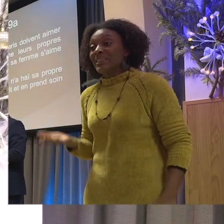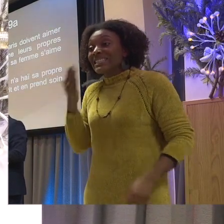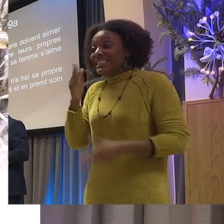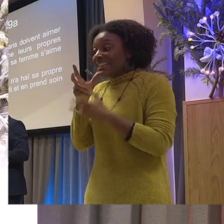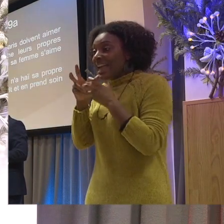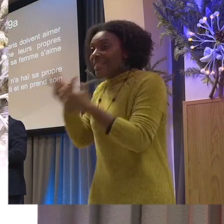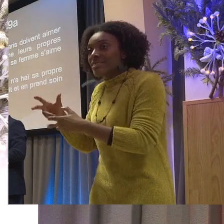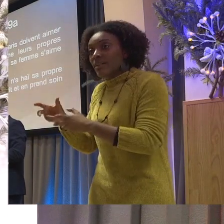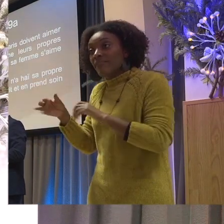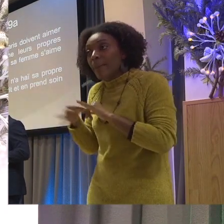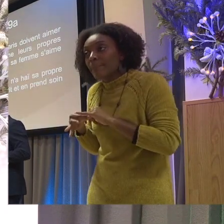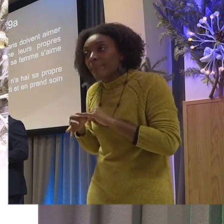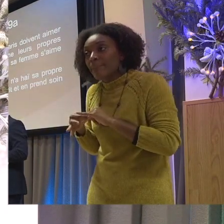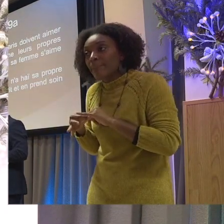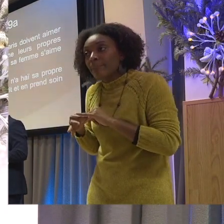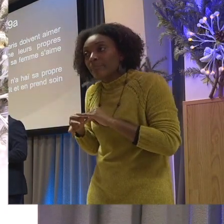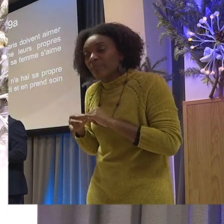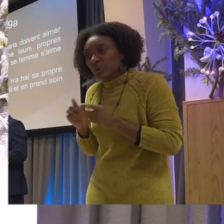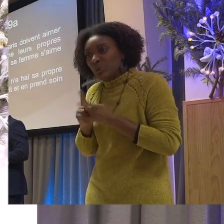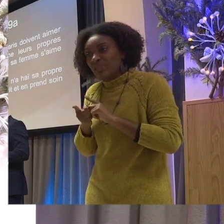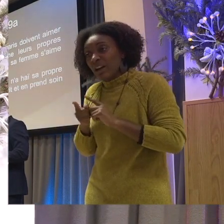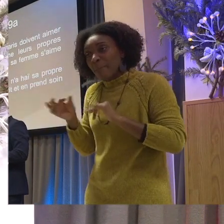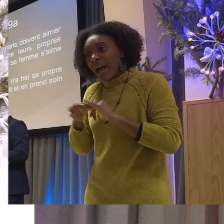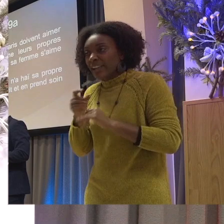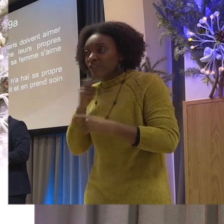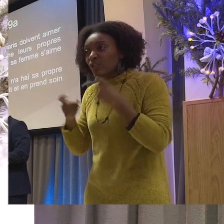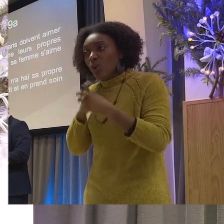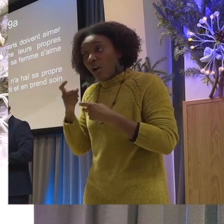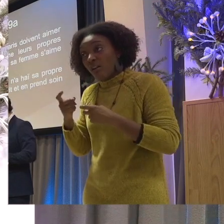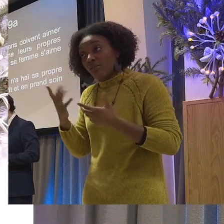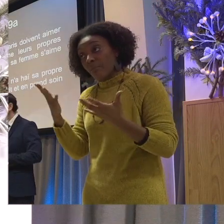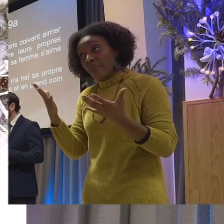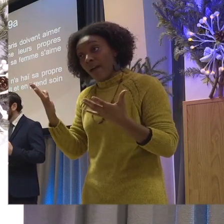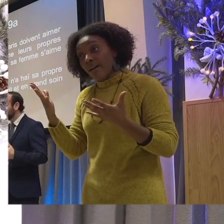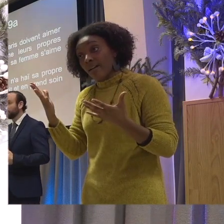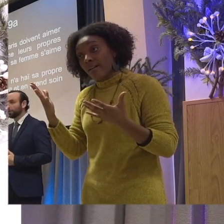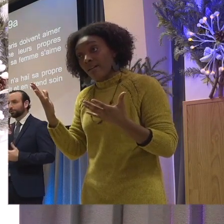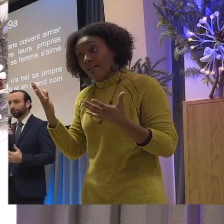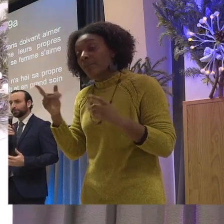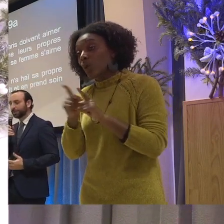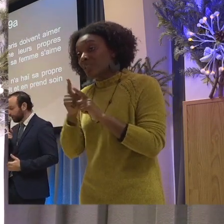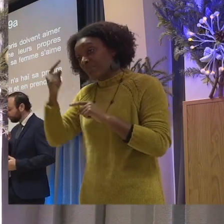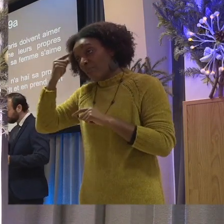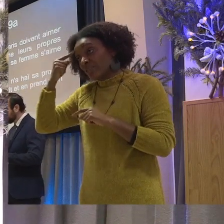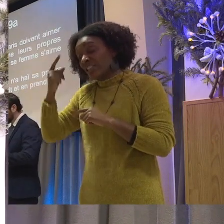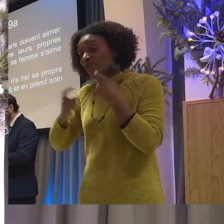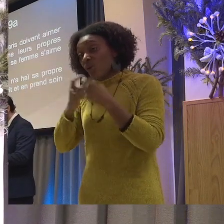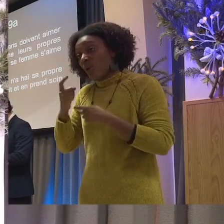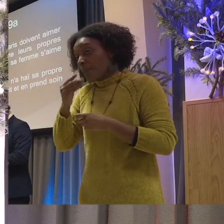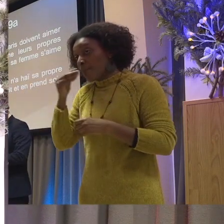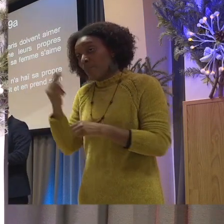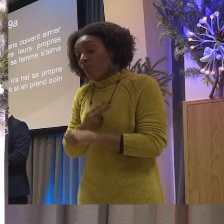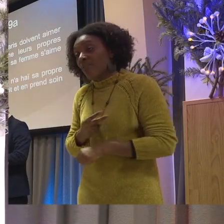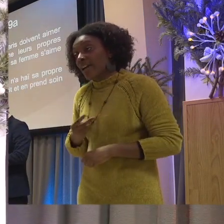la haine pour ton épouse, tu risques alors de devenir un mari violent, physiquement, mais aussi violent dans tes pensées, violent dans